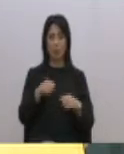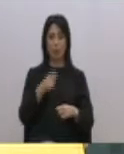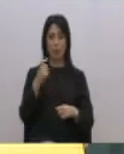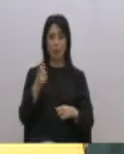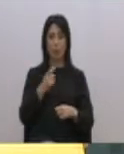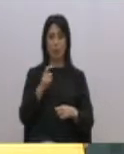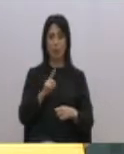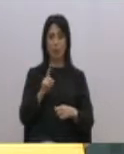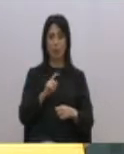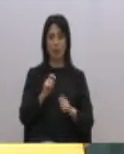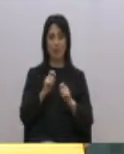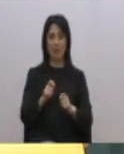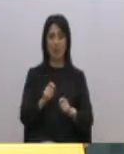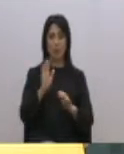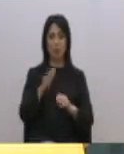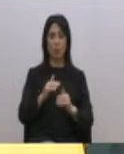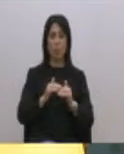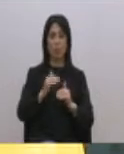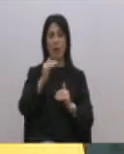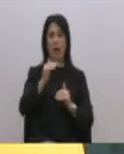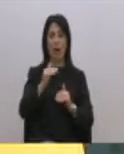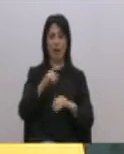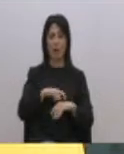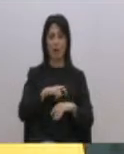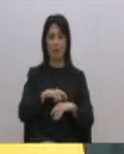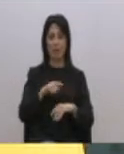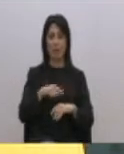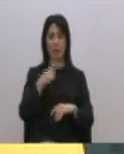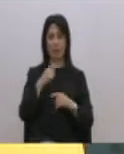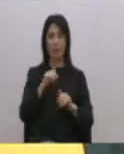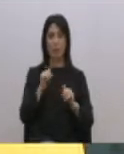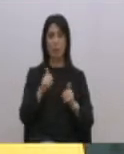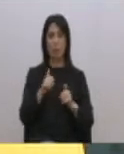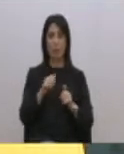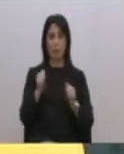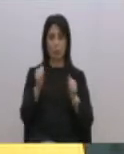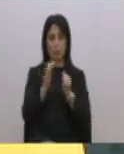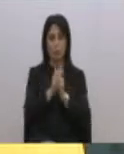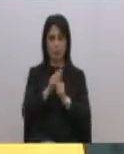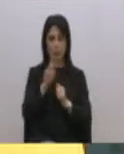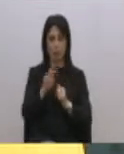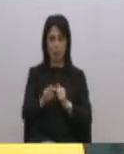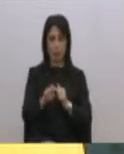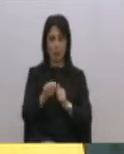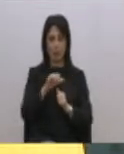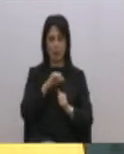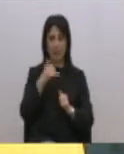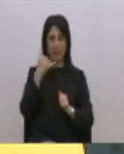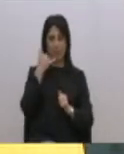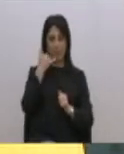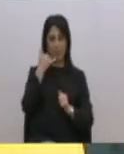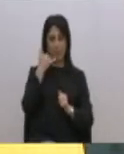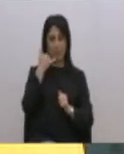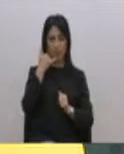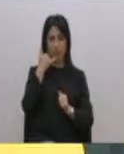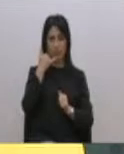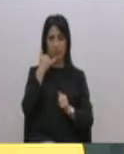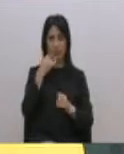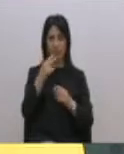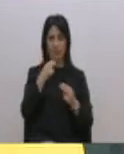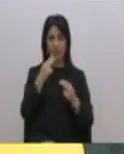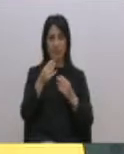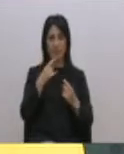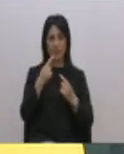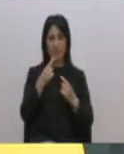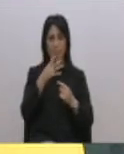x-ele, rom dați, eso, supro magali limite, ac la parachiaris rogorți, tutmet sutian, tuton sa telefono, sa sa obro